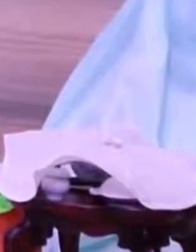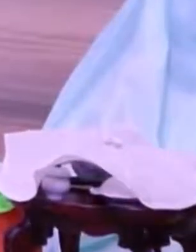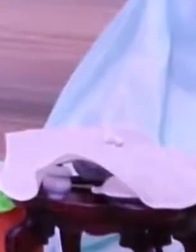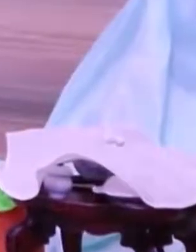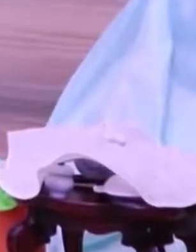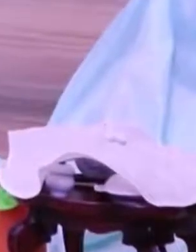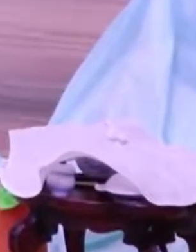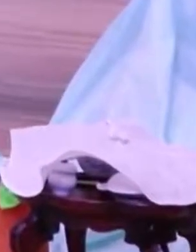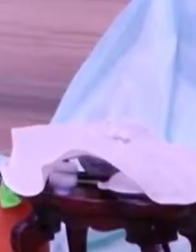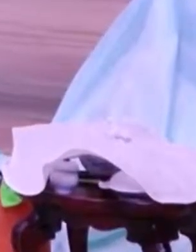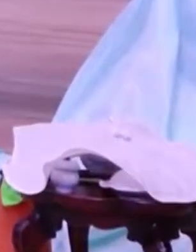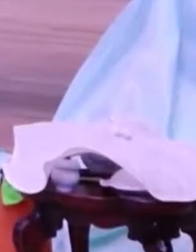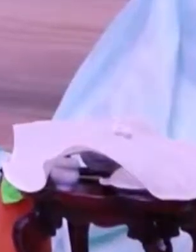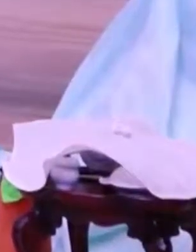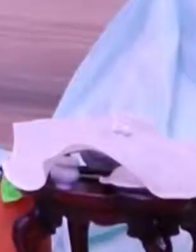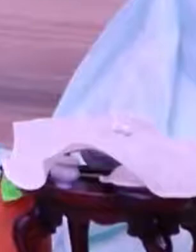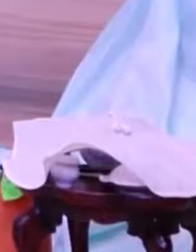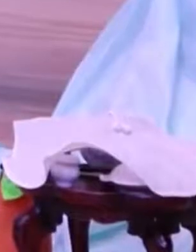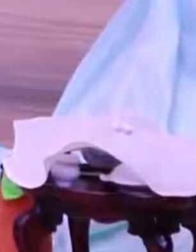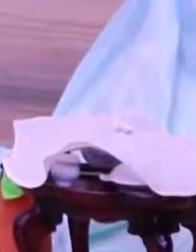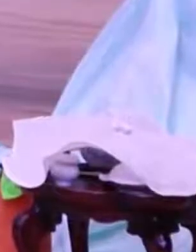부탁드립니다. 아니요.